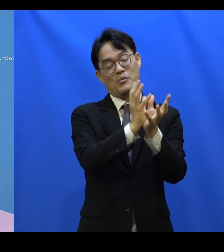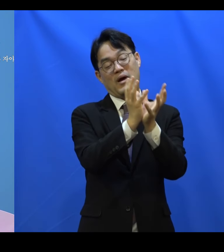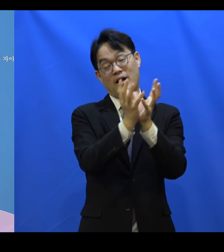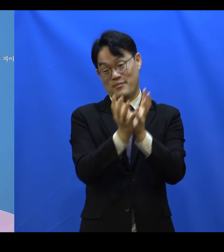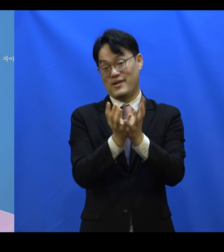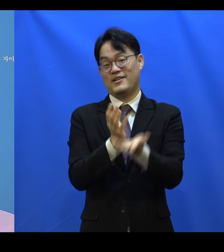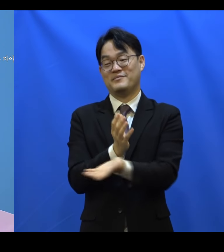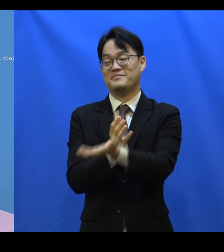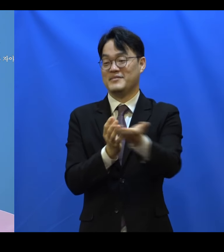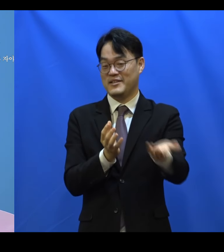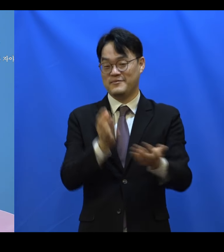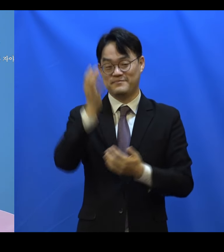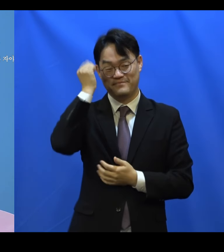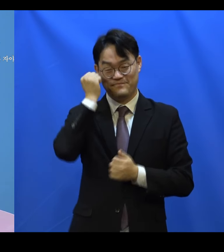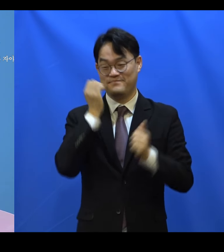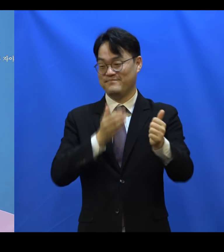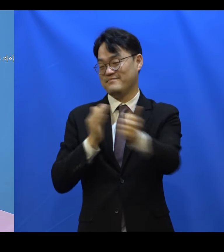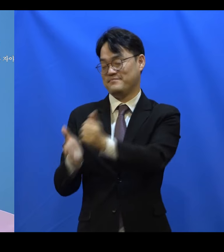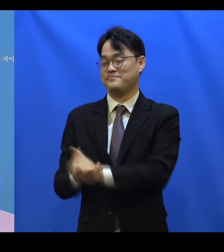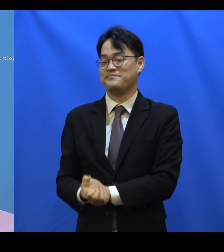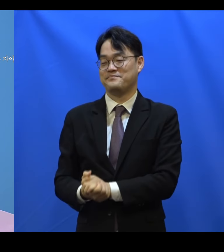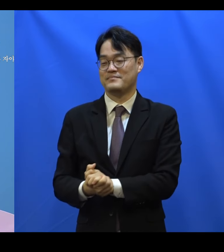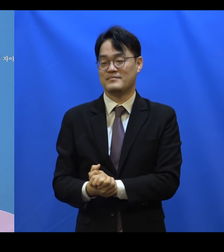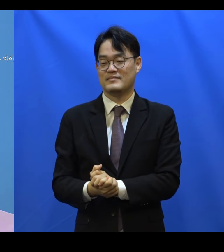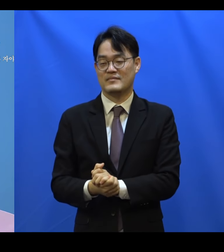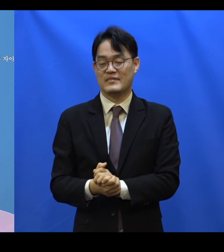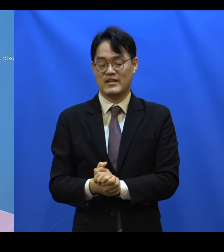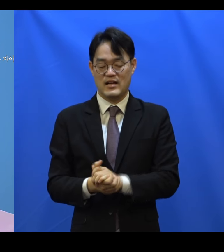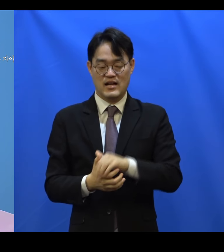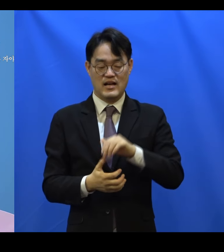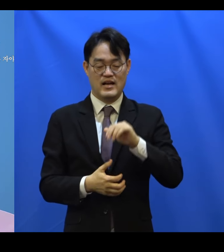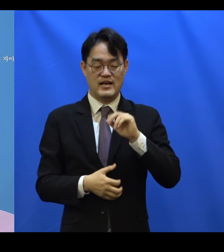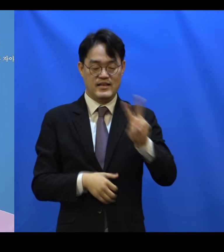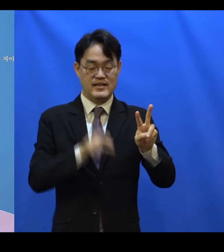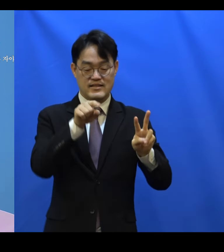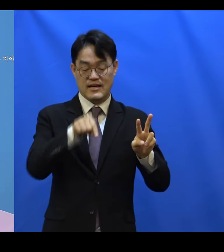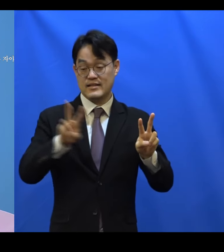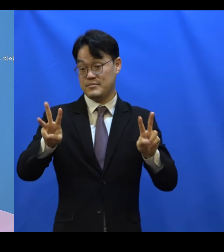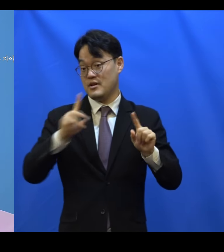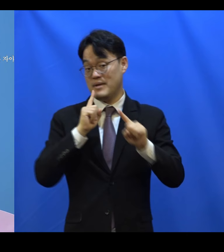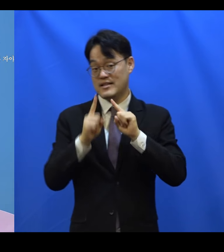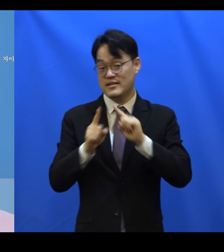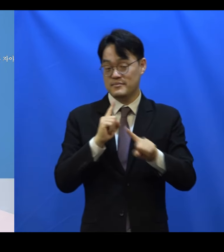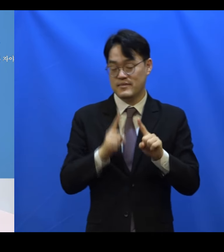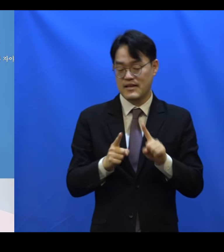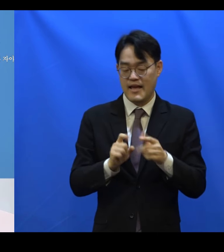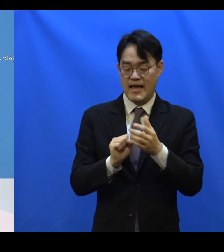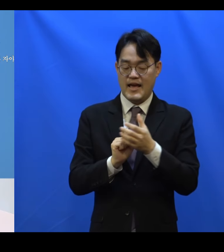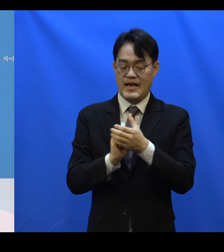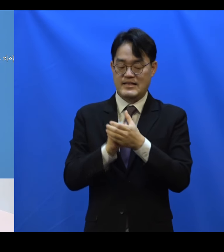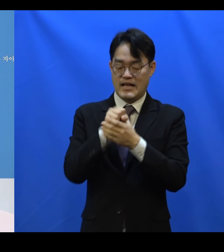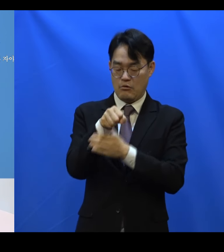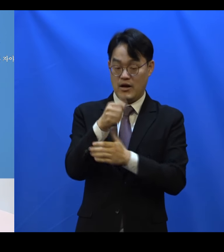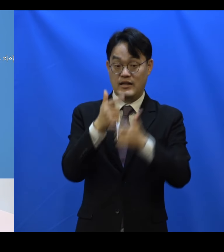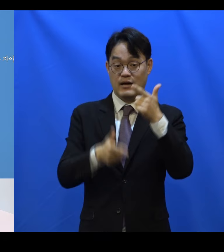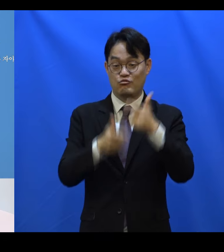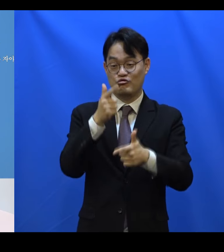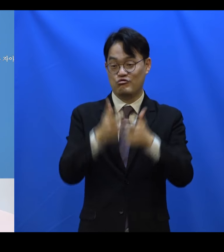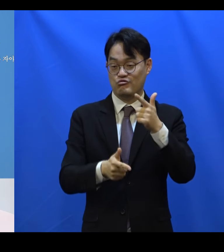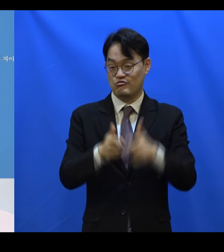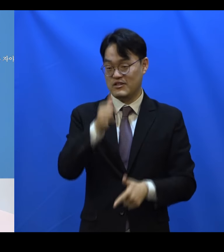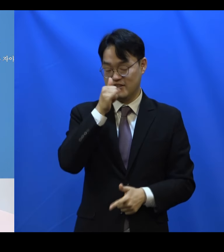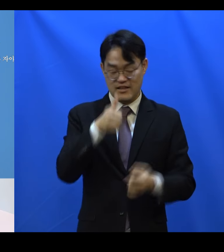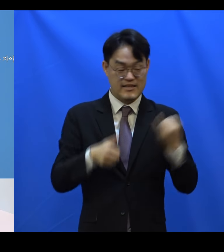자, 3절에서는 사과나무가 나와요. 이제 신부가 신랑에게 하는 말입니다. 신부가 신랑에게, 남자들 중에